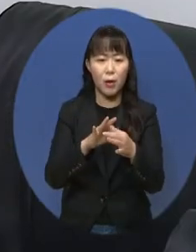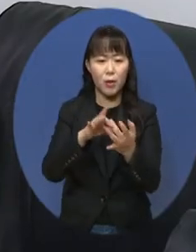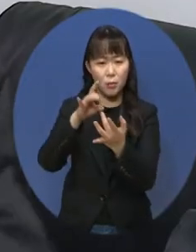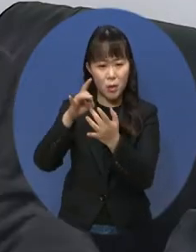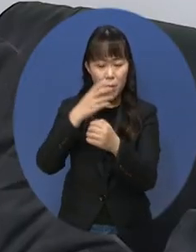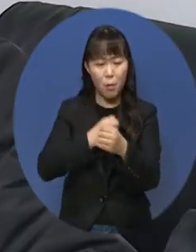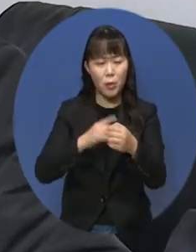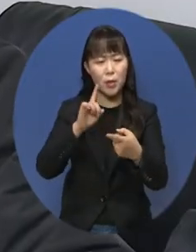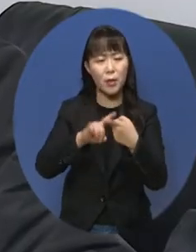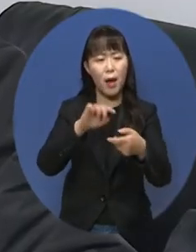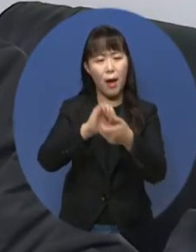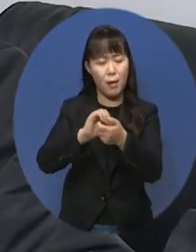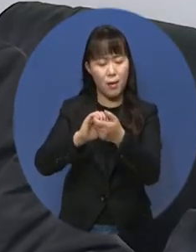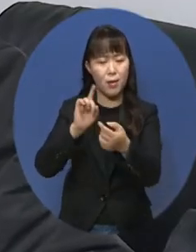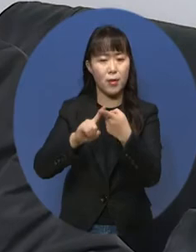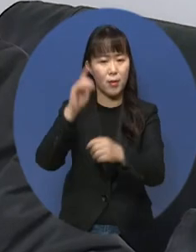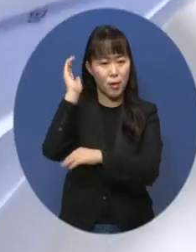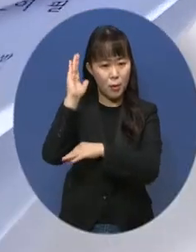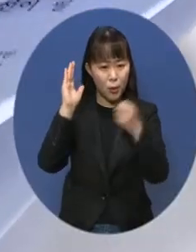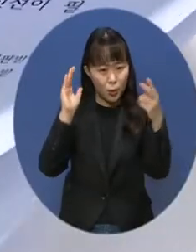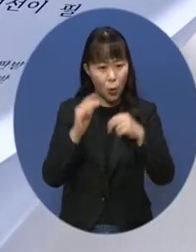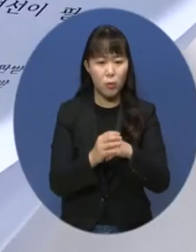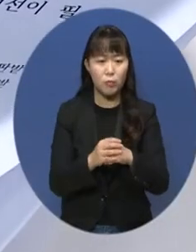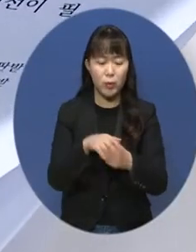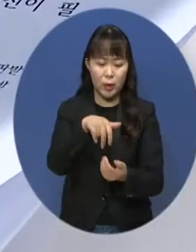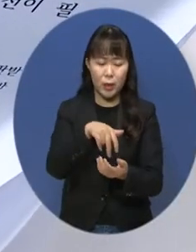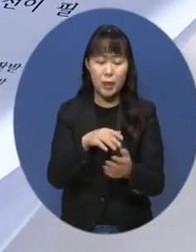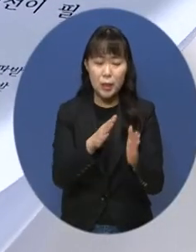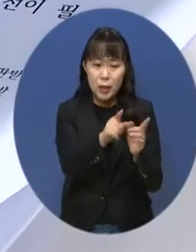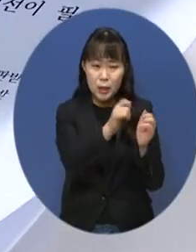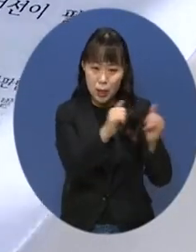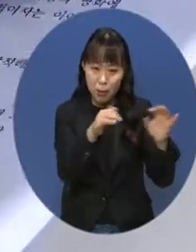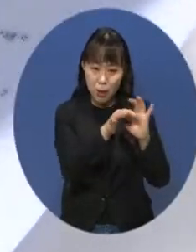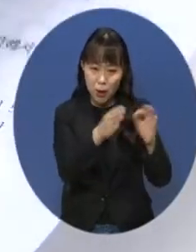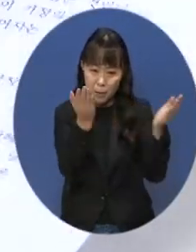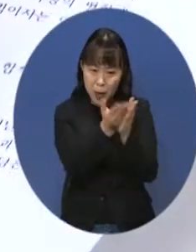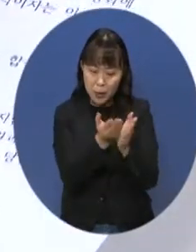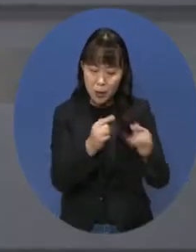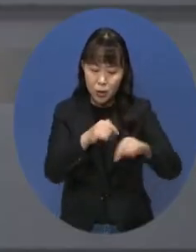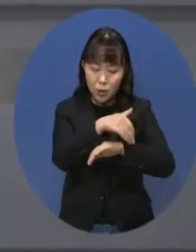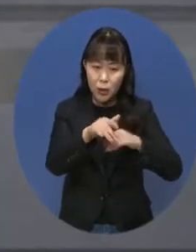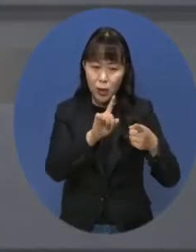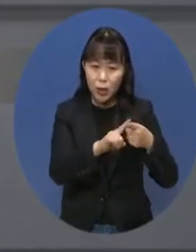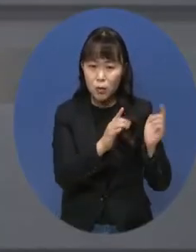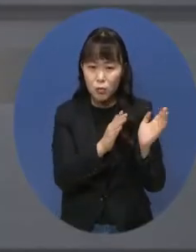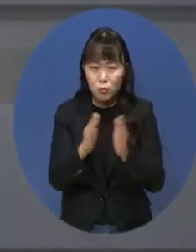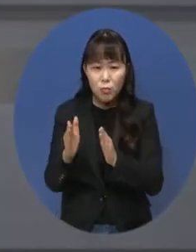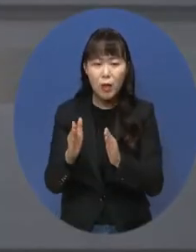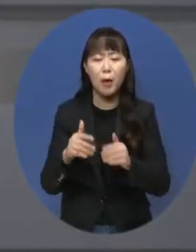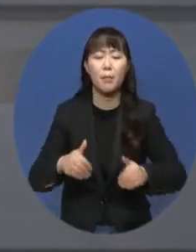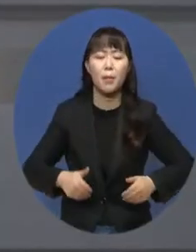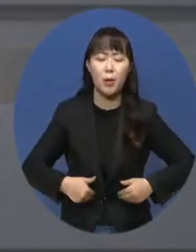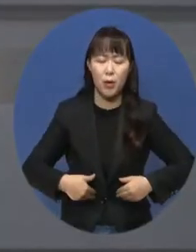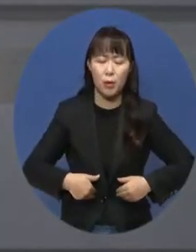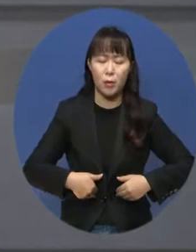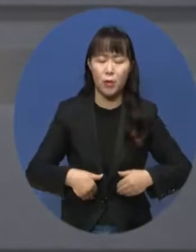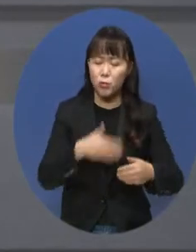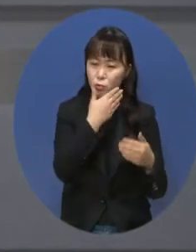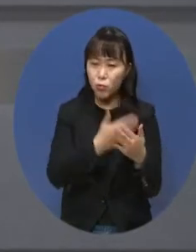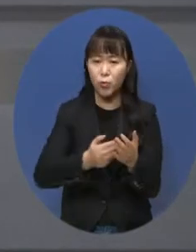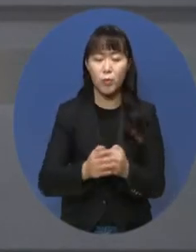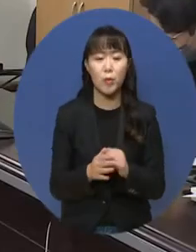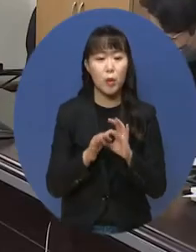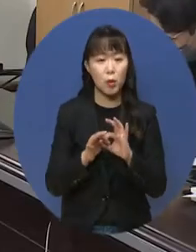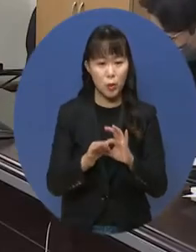복지의 한계를 지적하는 한편 당사자의 필요에 맞춘 정책 마련의 중요성을 강조했습니다.